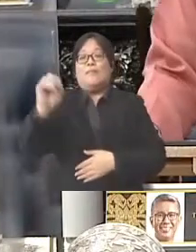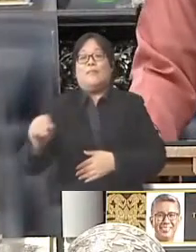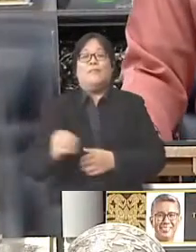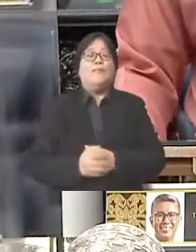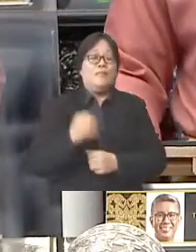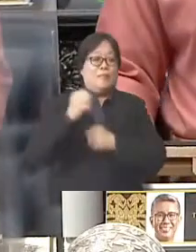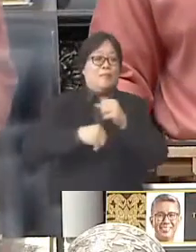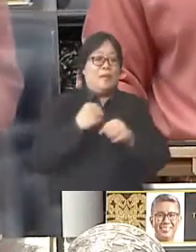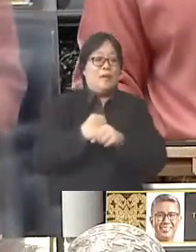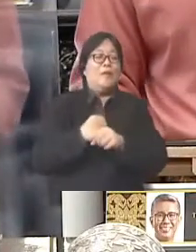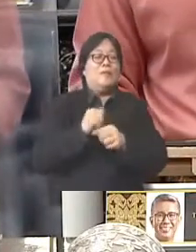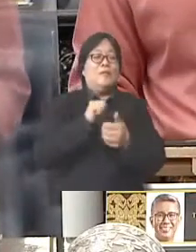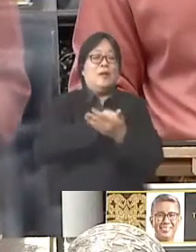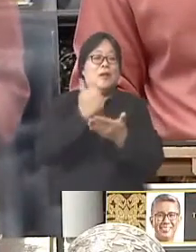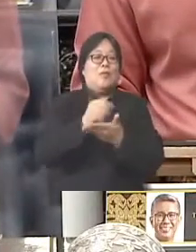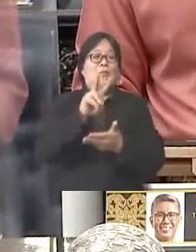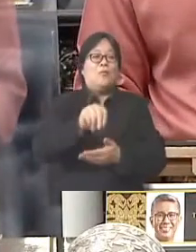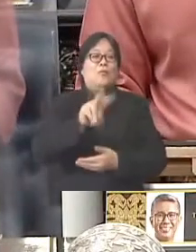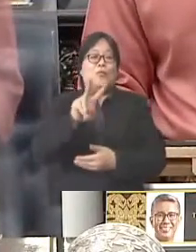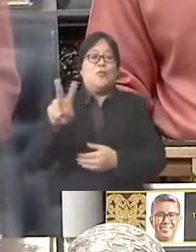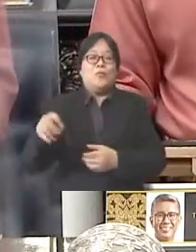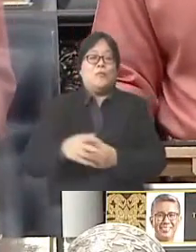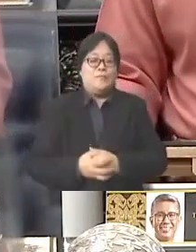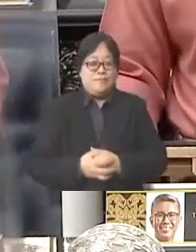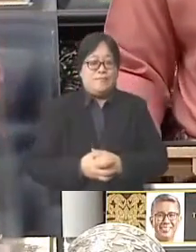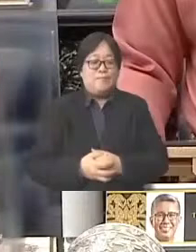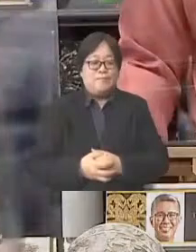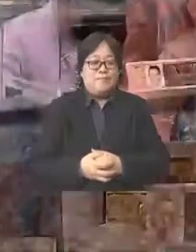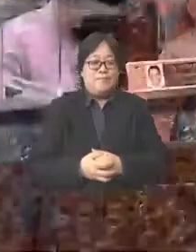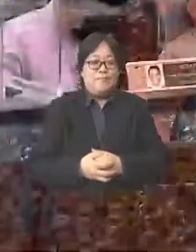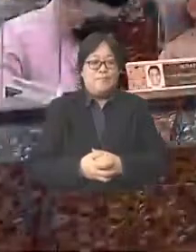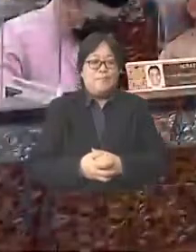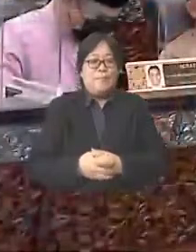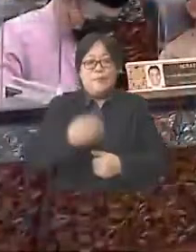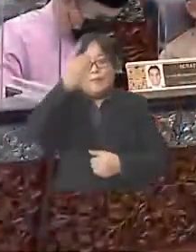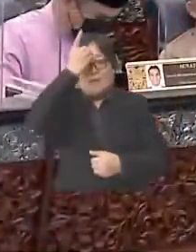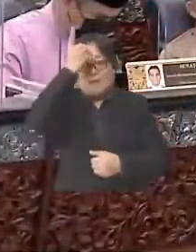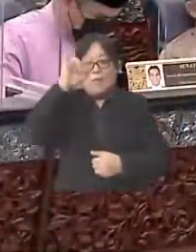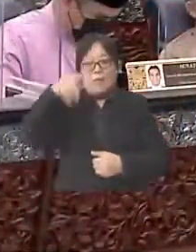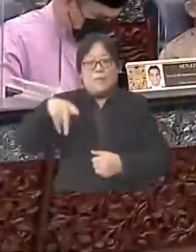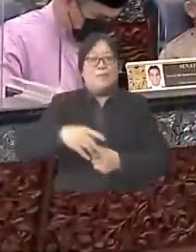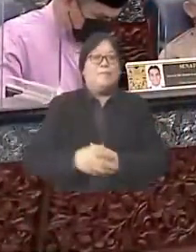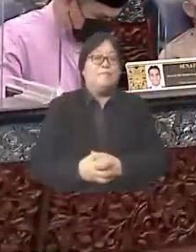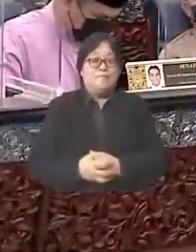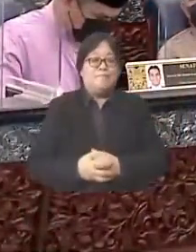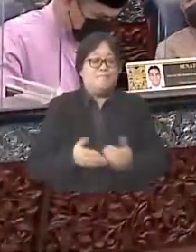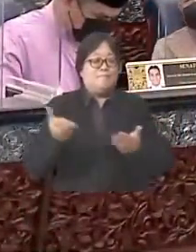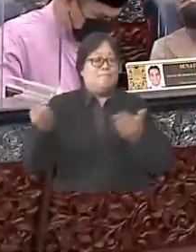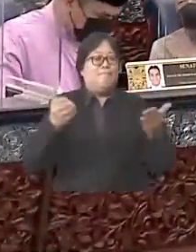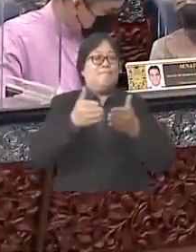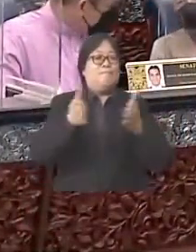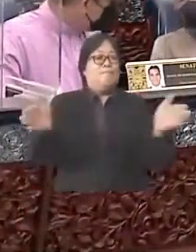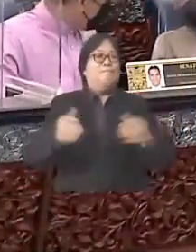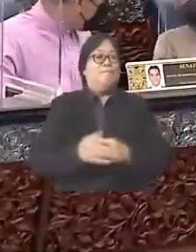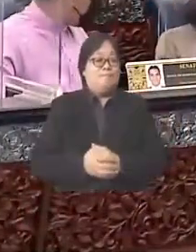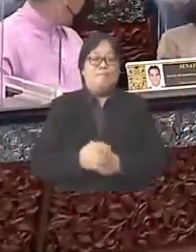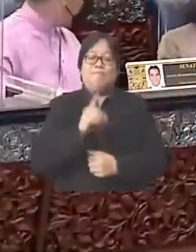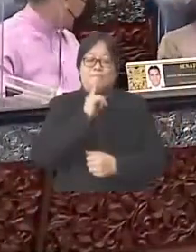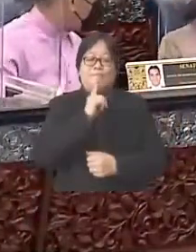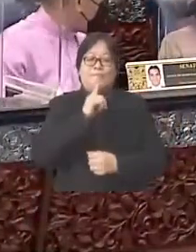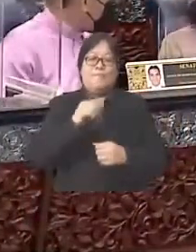peratus bagi tahun taksiran jugrug Dato yang di betul peringatan awam